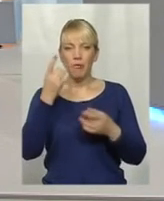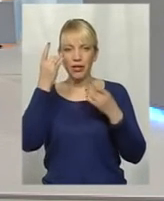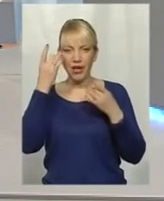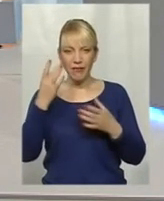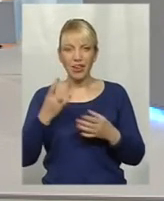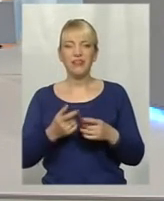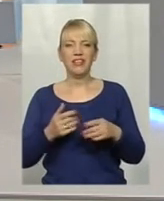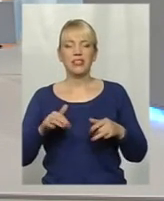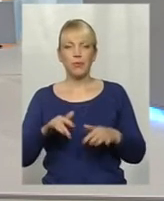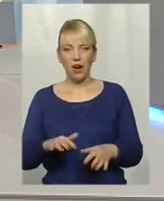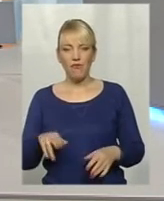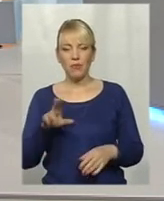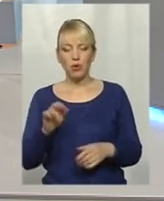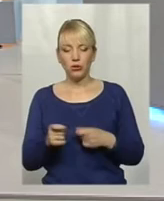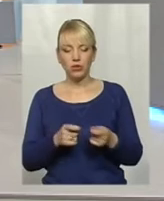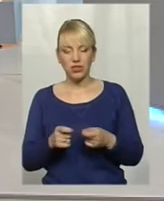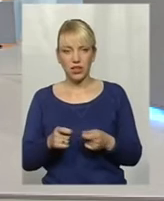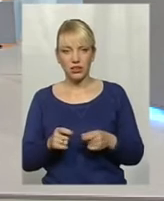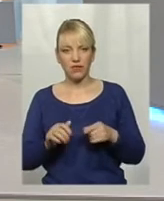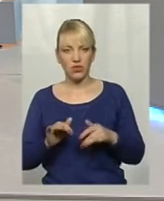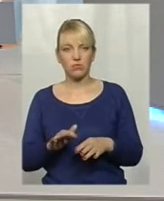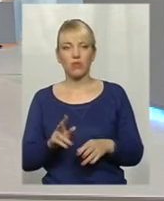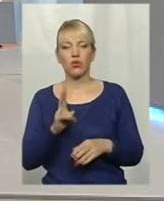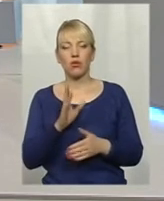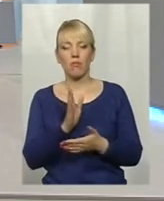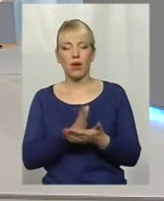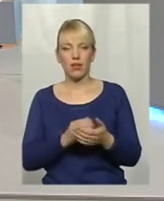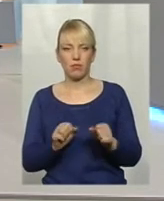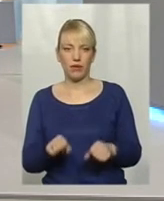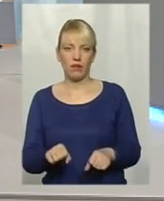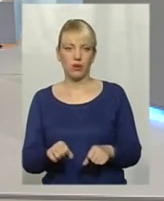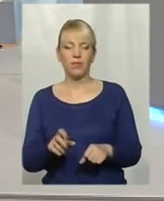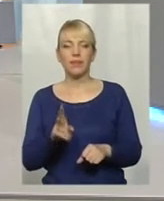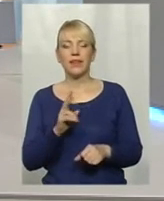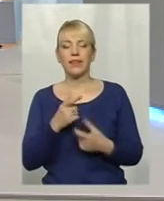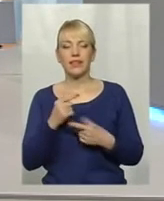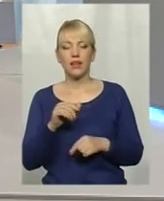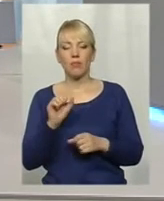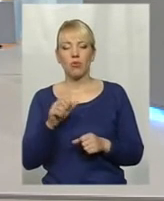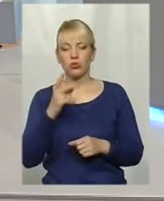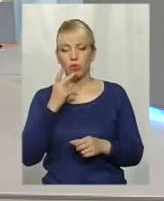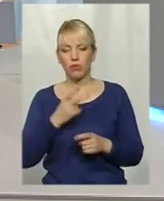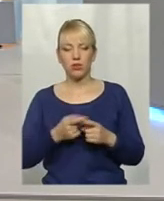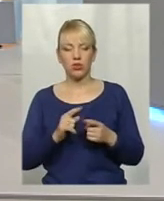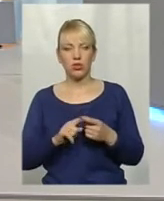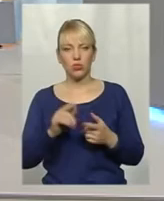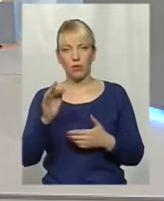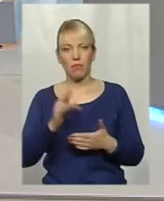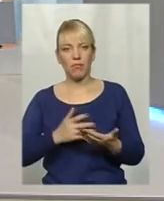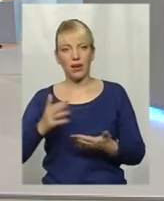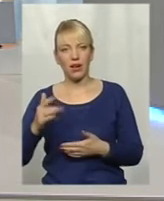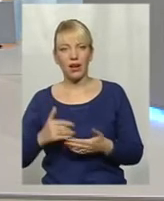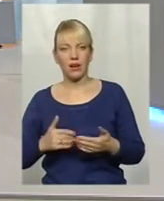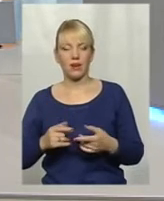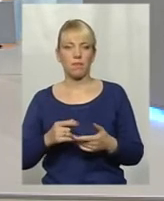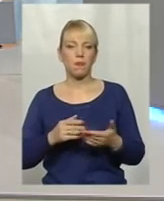справи, хто має право, це де можна побачити той вичерпний перелік